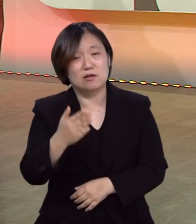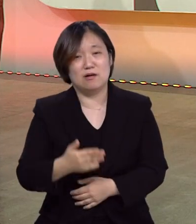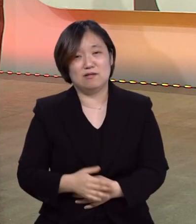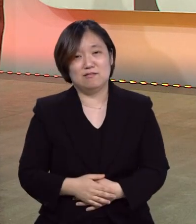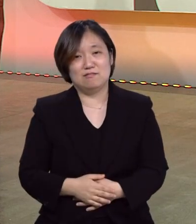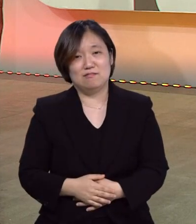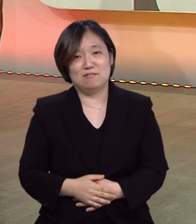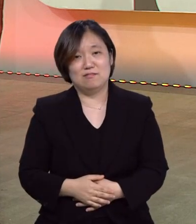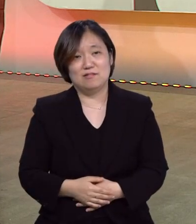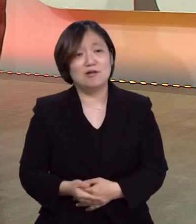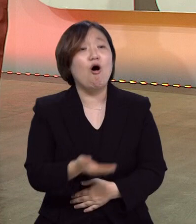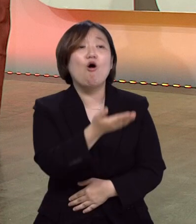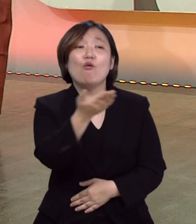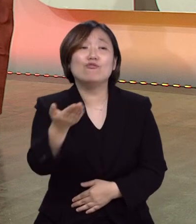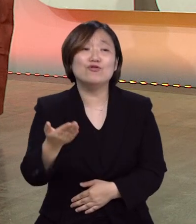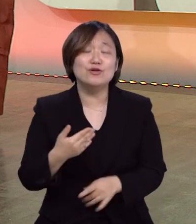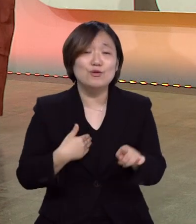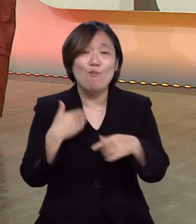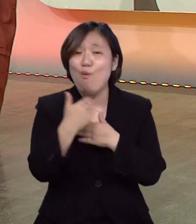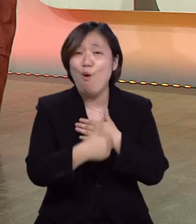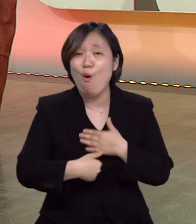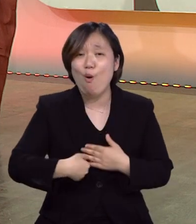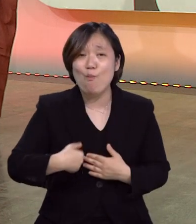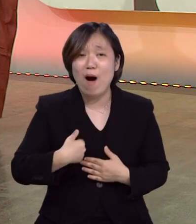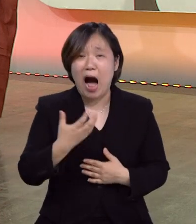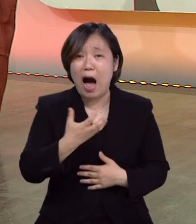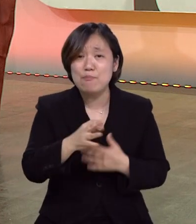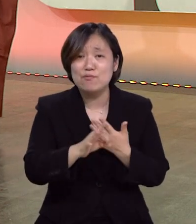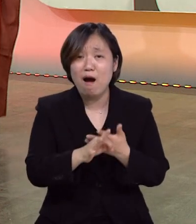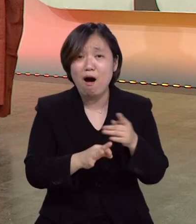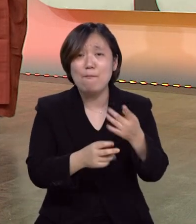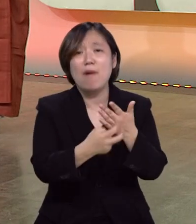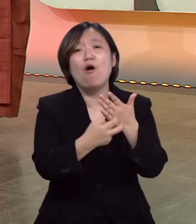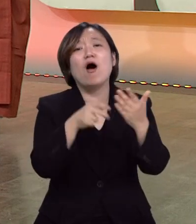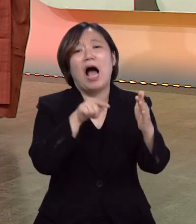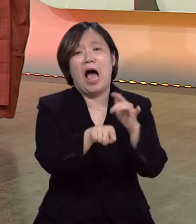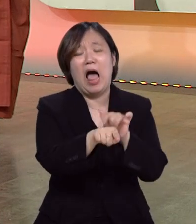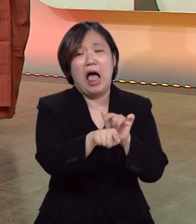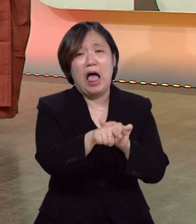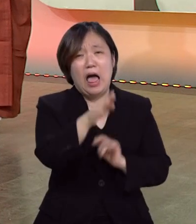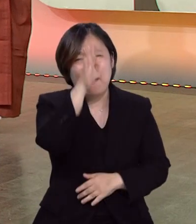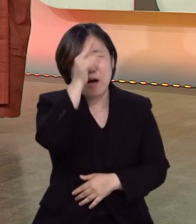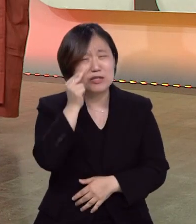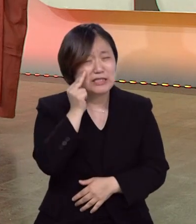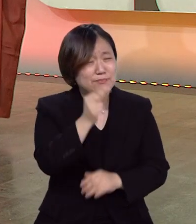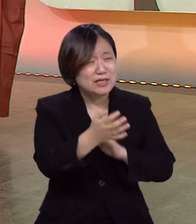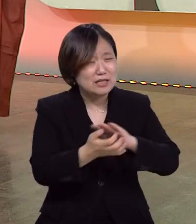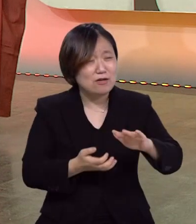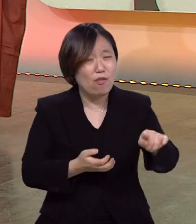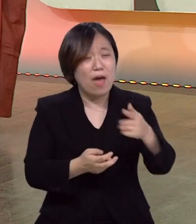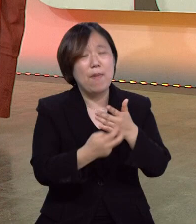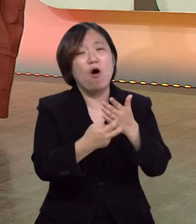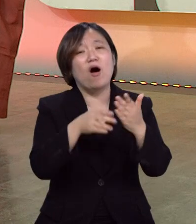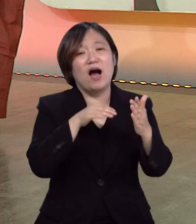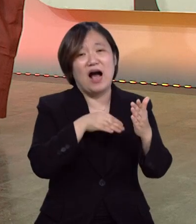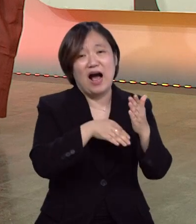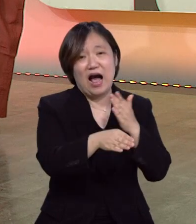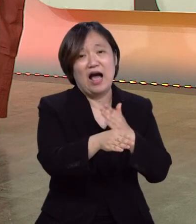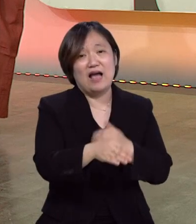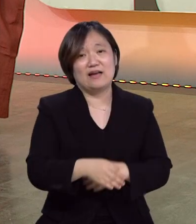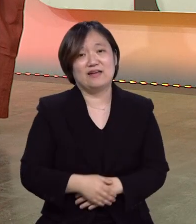조금이라도 몸 이상하다 싶으면 빨리 병원 가서 진단 받으세요 병 키우지 마시고 알겠죠 자